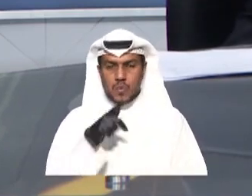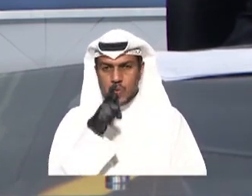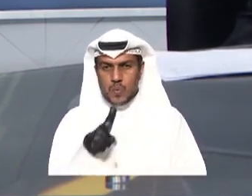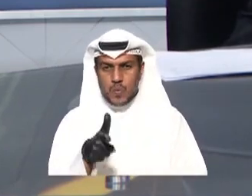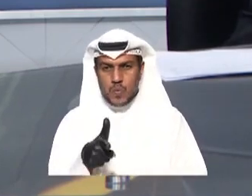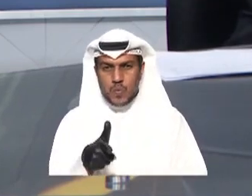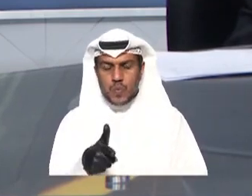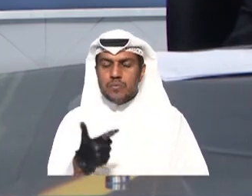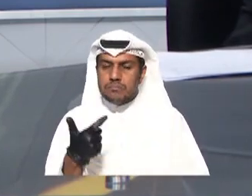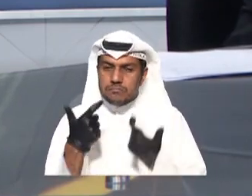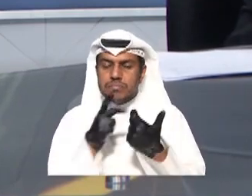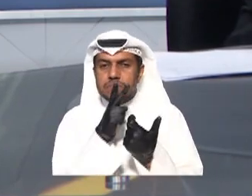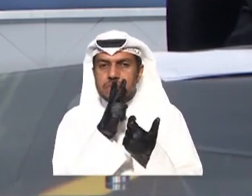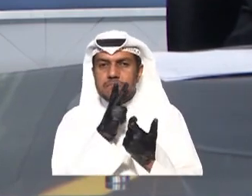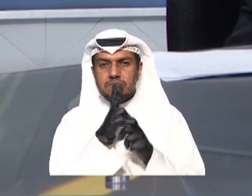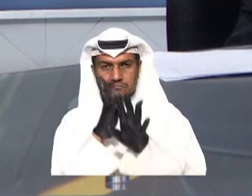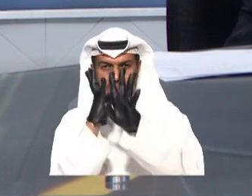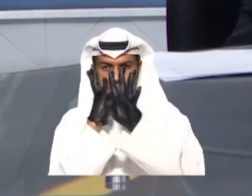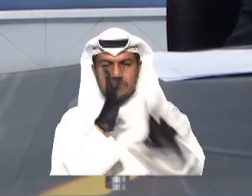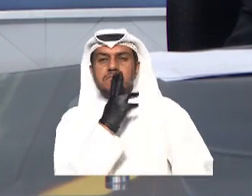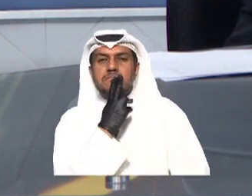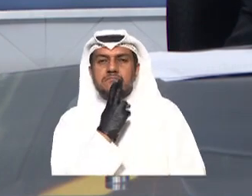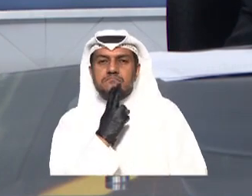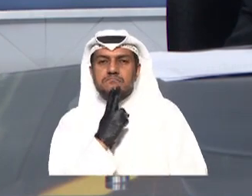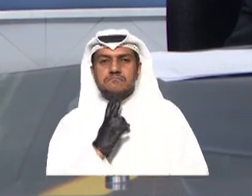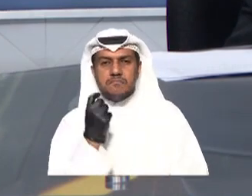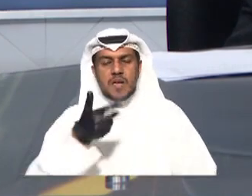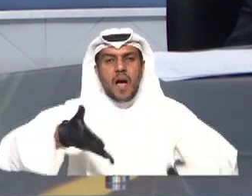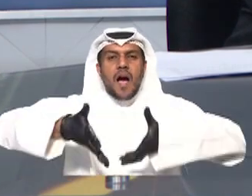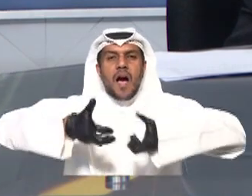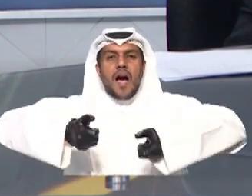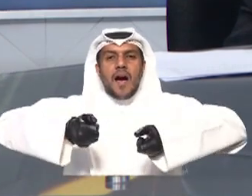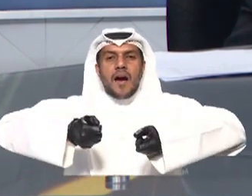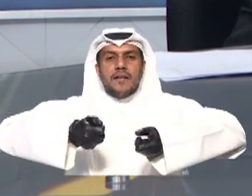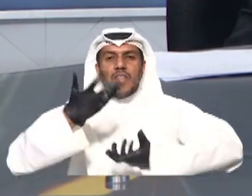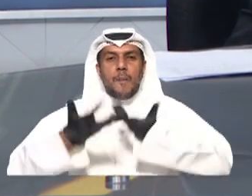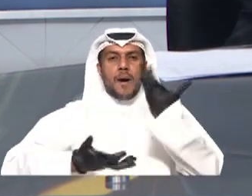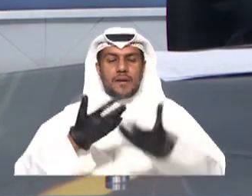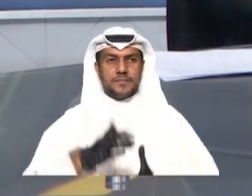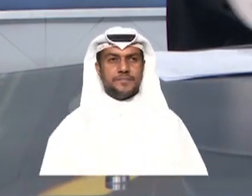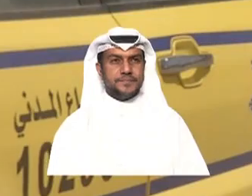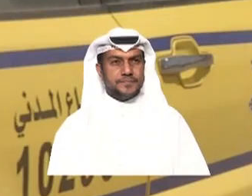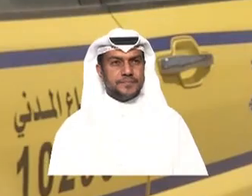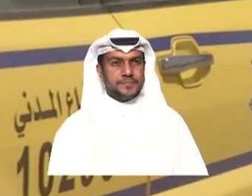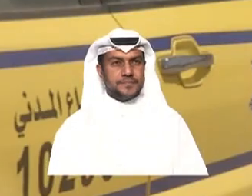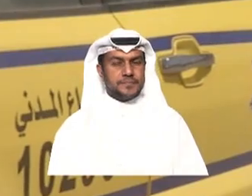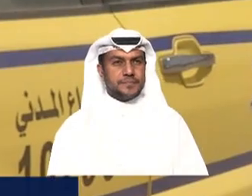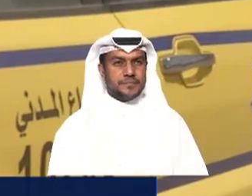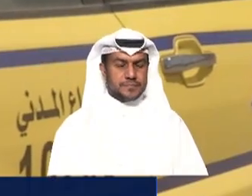المنطقة وتوفير كافة المستلزمات المعيشية والخدمات للجميع.